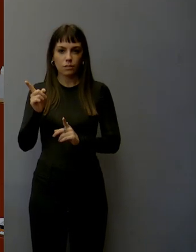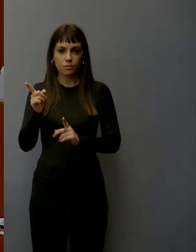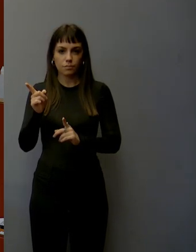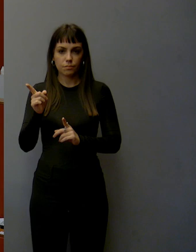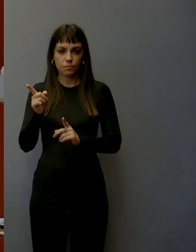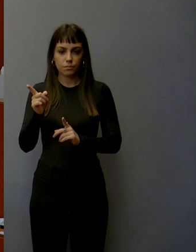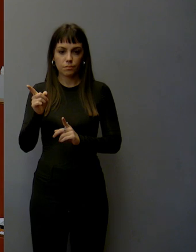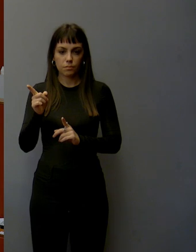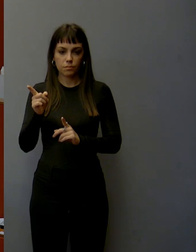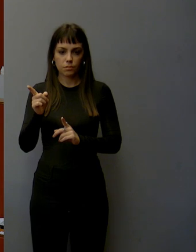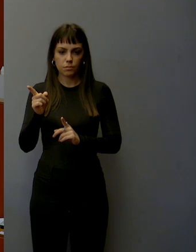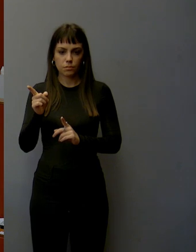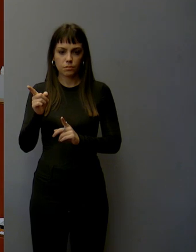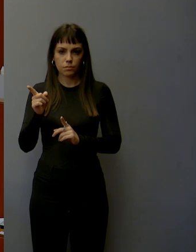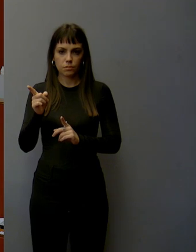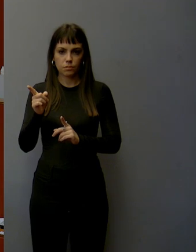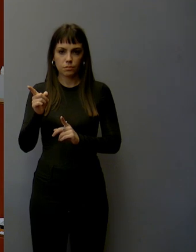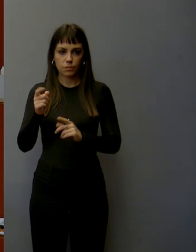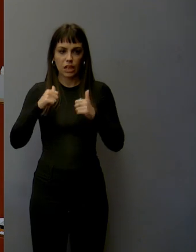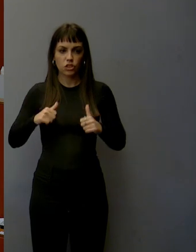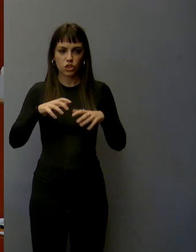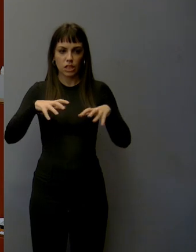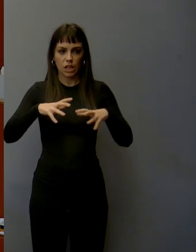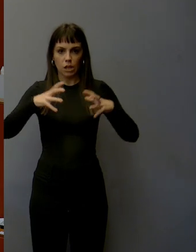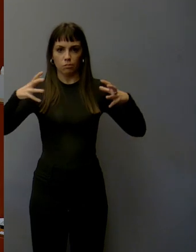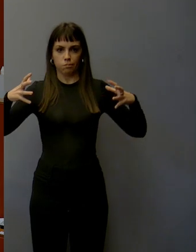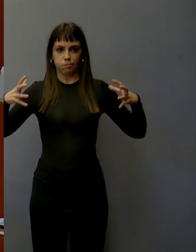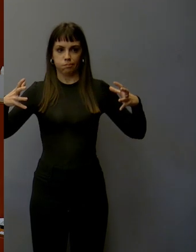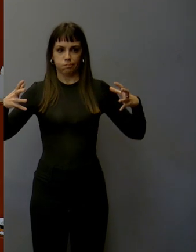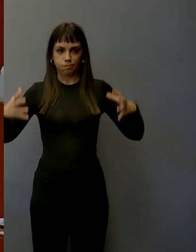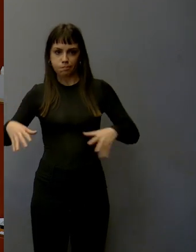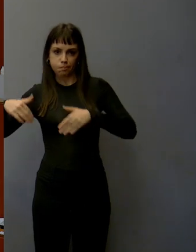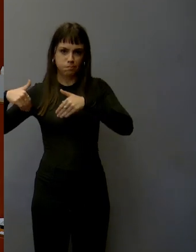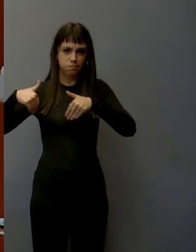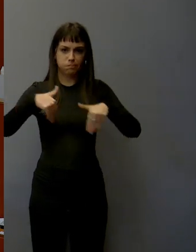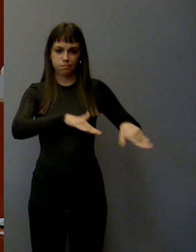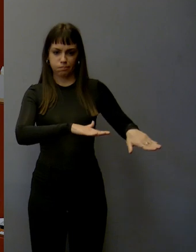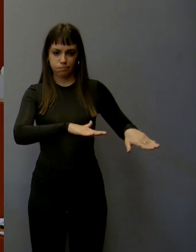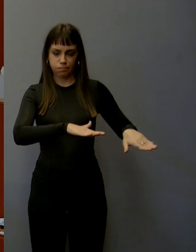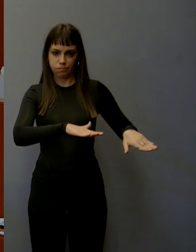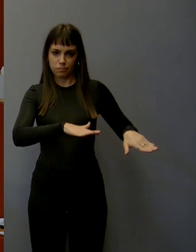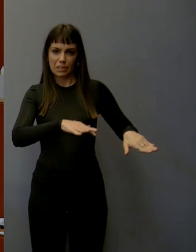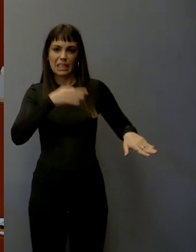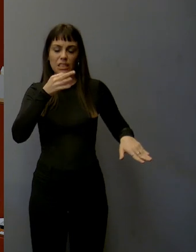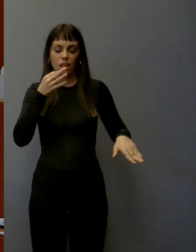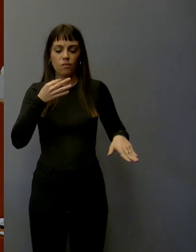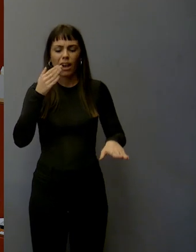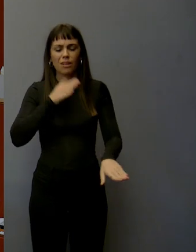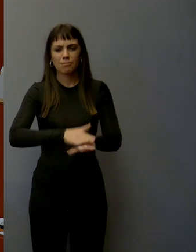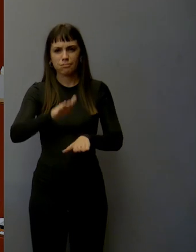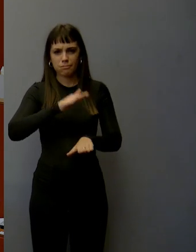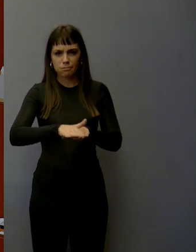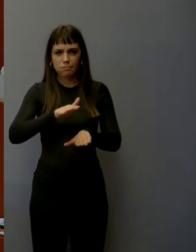ingombranti che vengono lasciate da parte dei cittadini perché purtroppo succede che tante volte troviamo a fianco ai cestini o